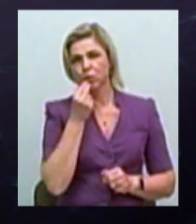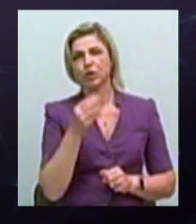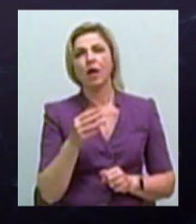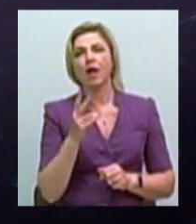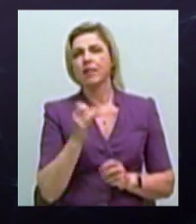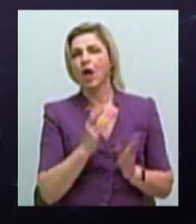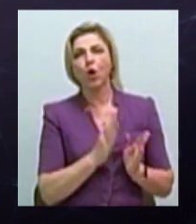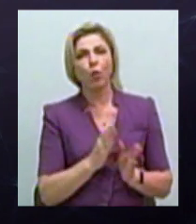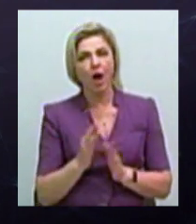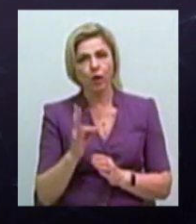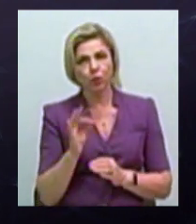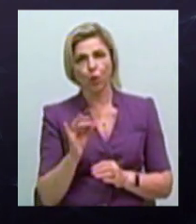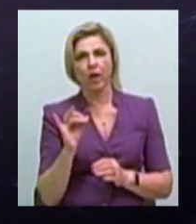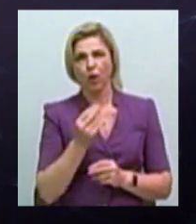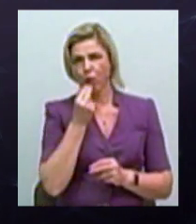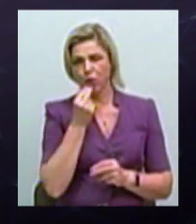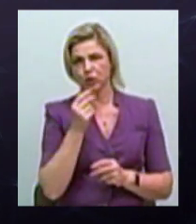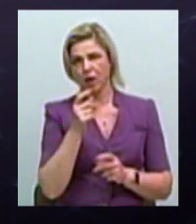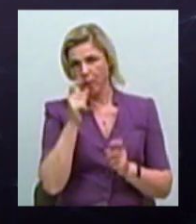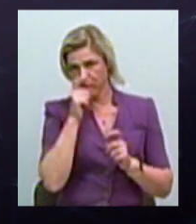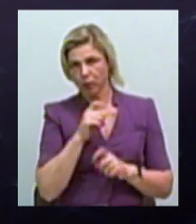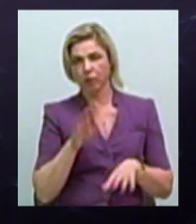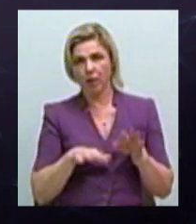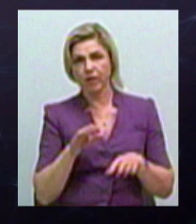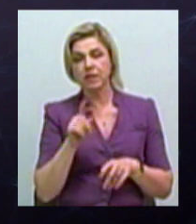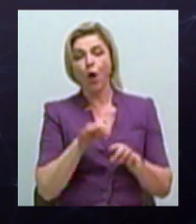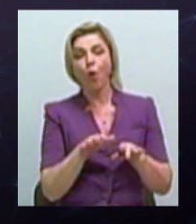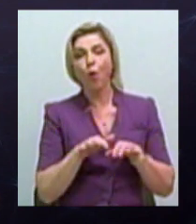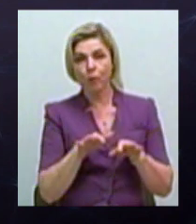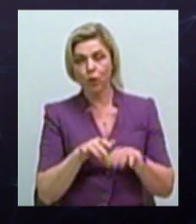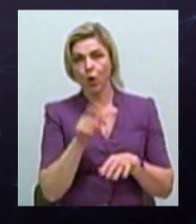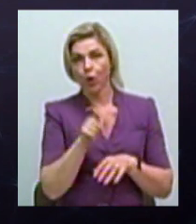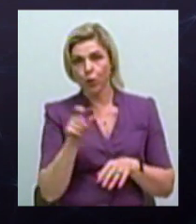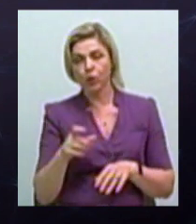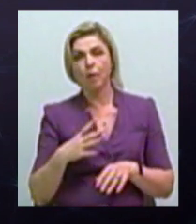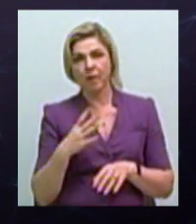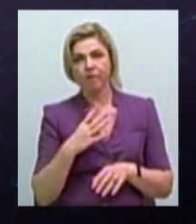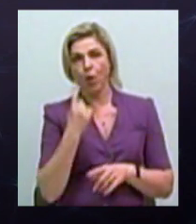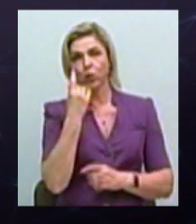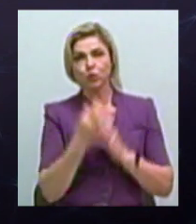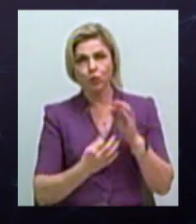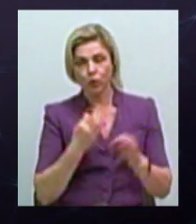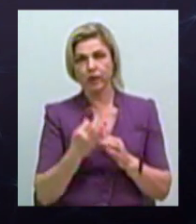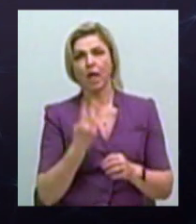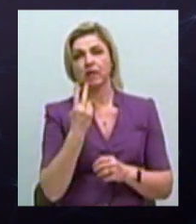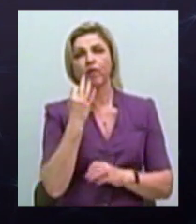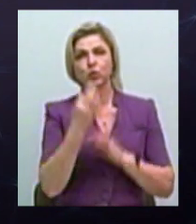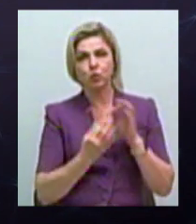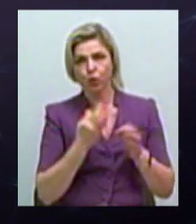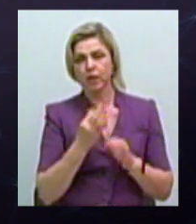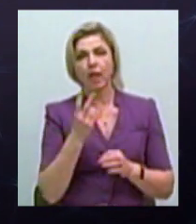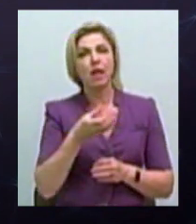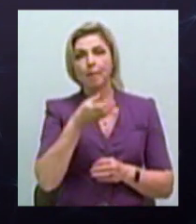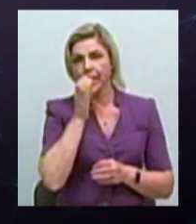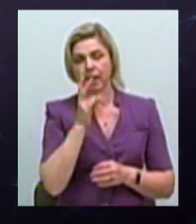коли взагалі за комп'ютером людина забувала добу, дві доби поїсти, попити і так далі. Тобто вона нічого не